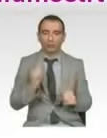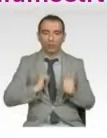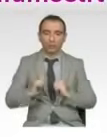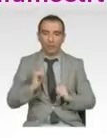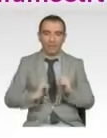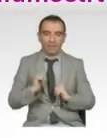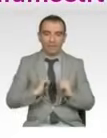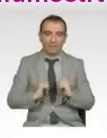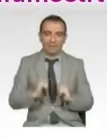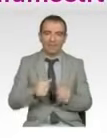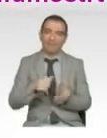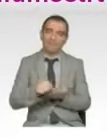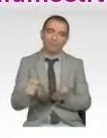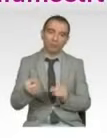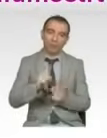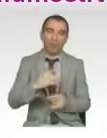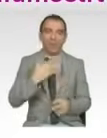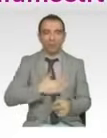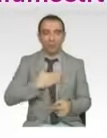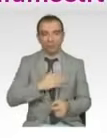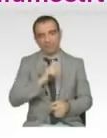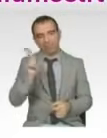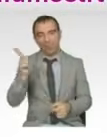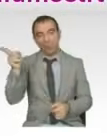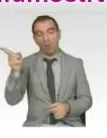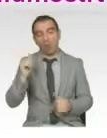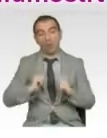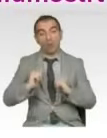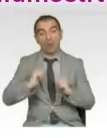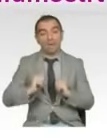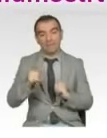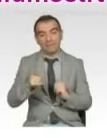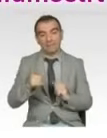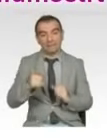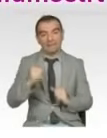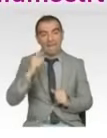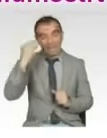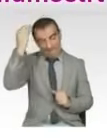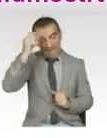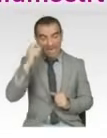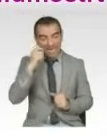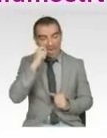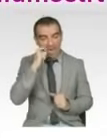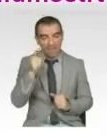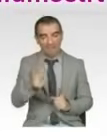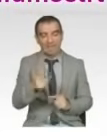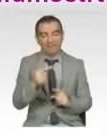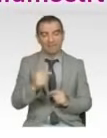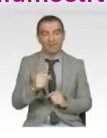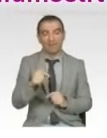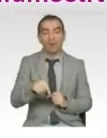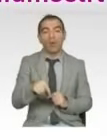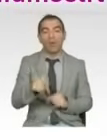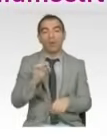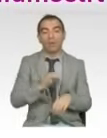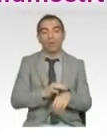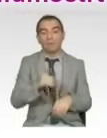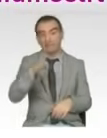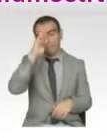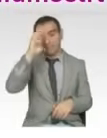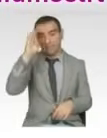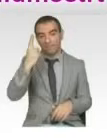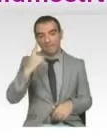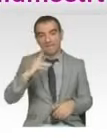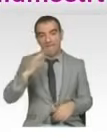üniversite. Bitirdikten sonra Bursa'ya geçtim. Orada üniversite okudum. İlahiyat Fakültesi. Uludağ Üniversitesi. O esnada da İstanbul'dan